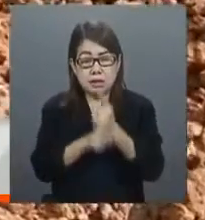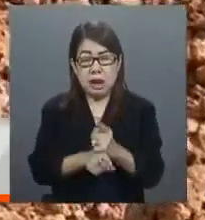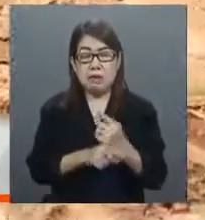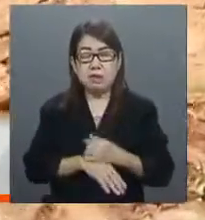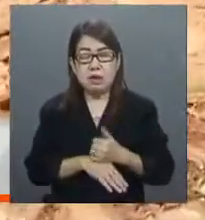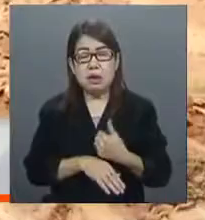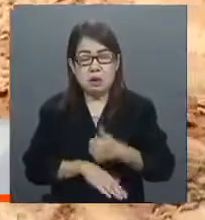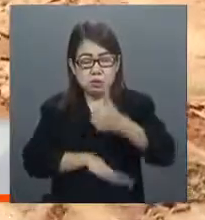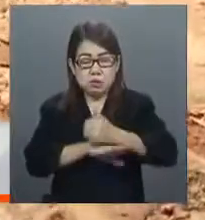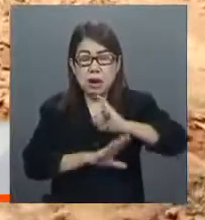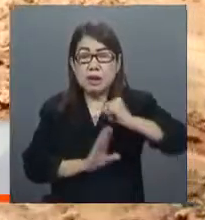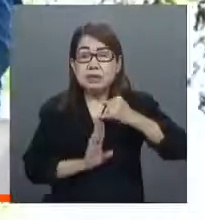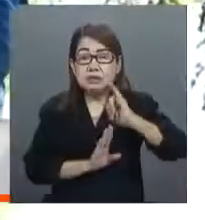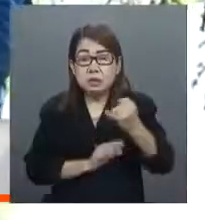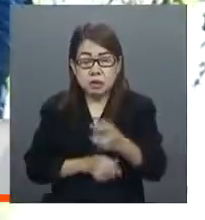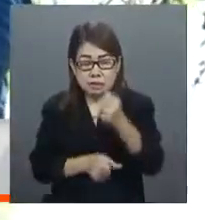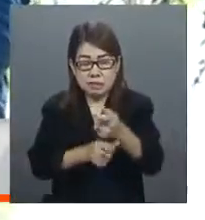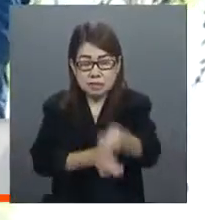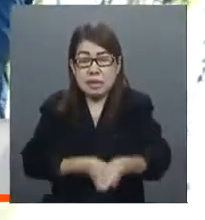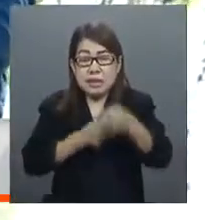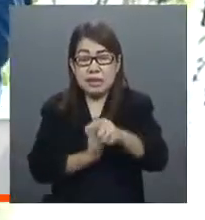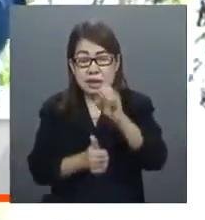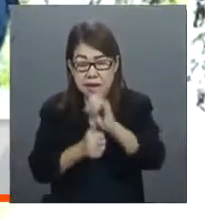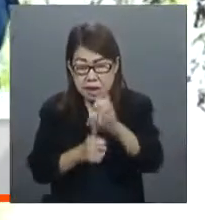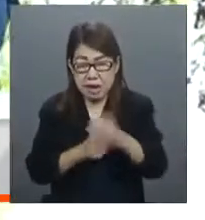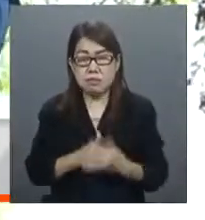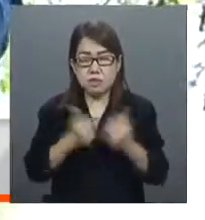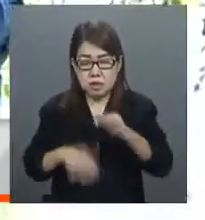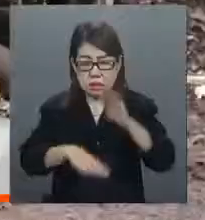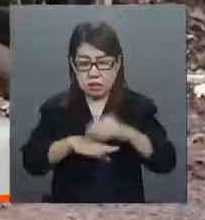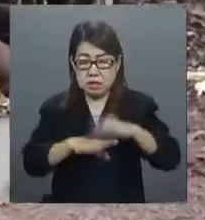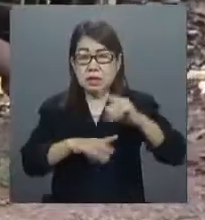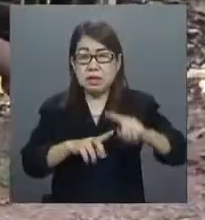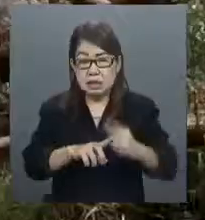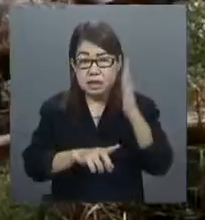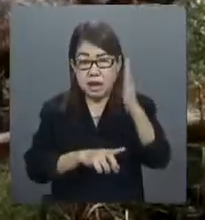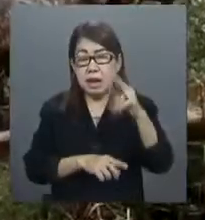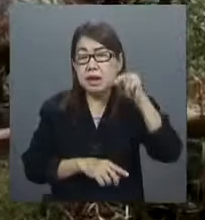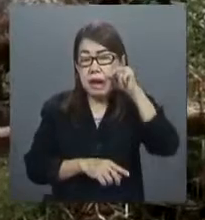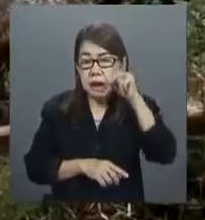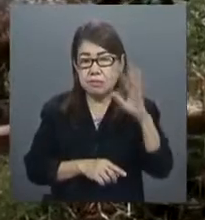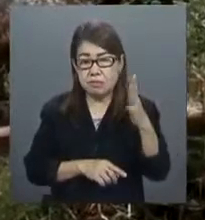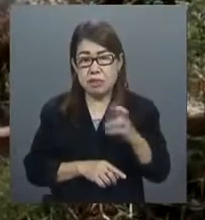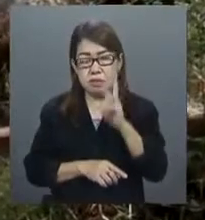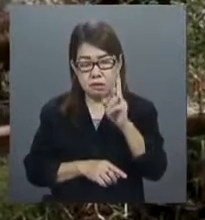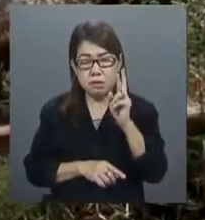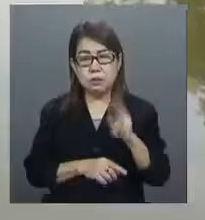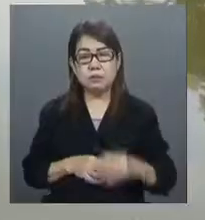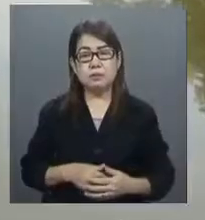พระนครศรีอยุธยาขณะที่มีคำเตือนว่าในช่วงเดือนหน้าน้ำจะขาดแคลนมากขึ้น